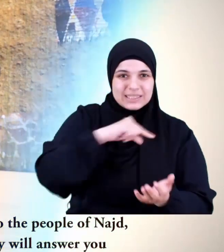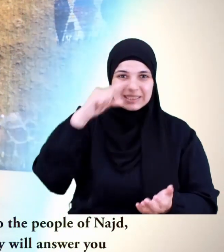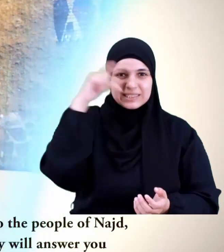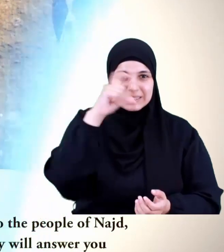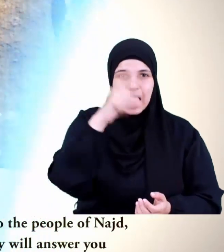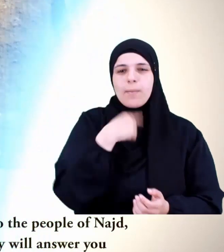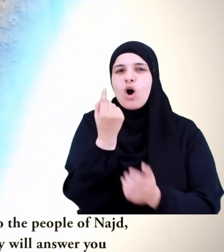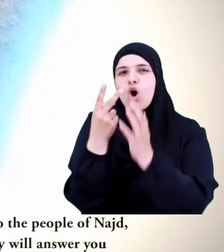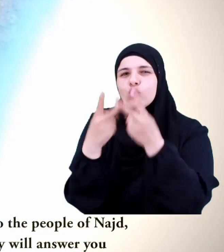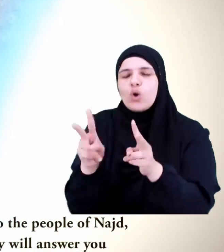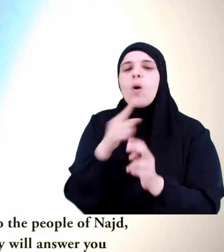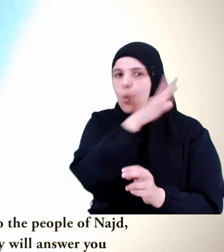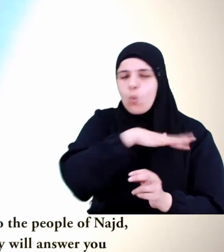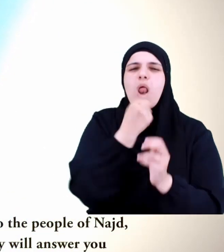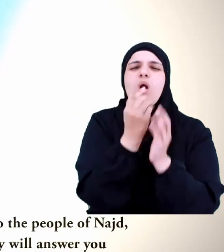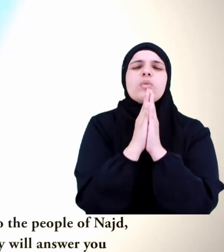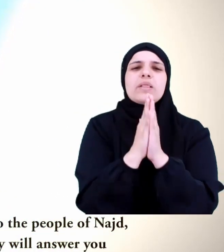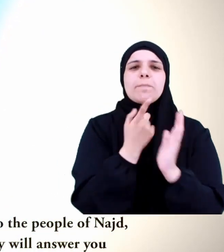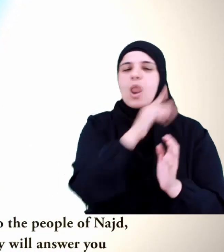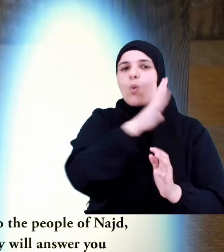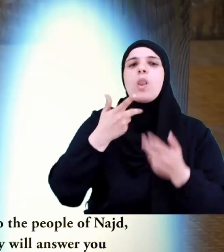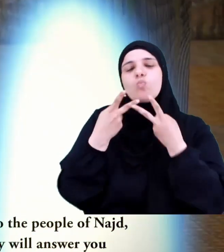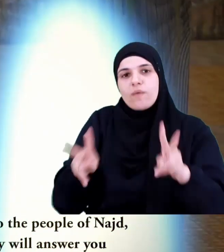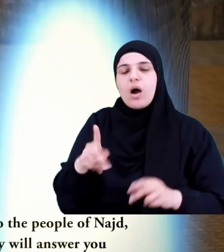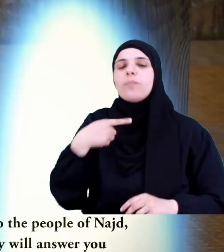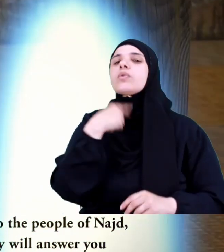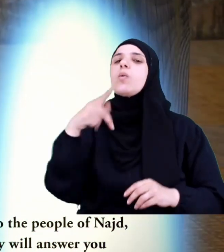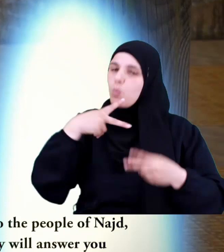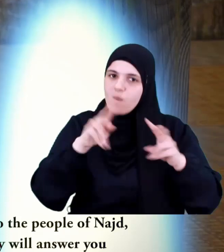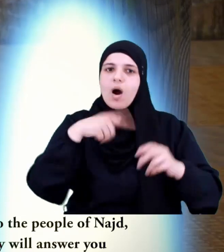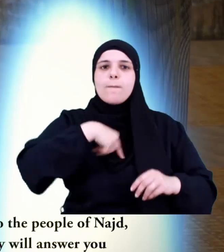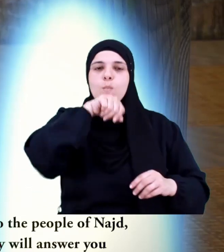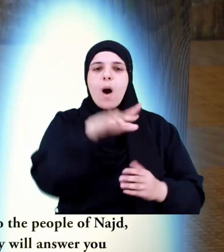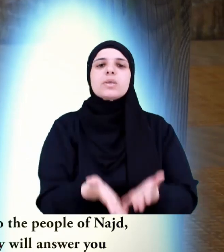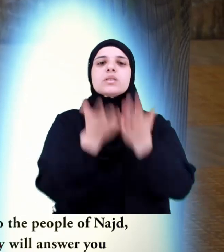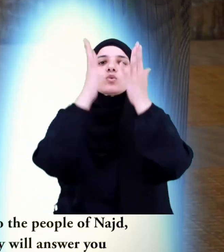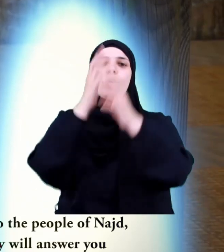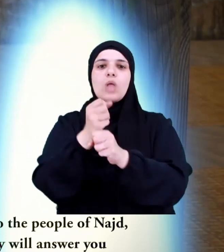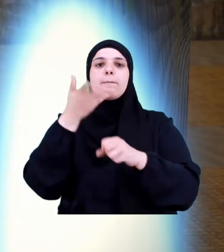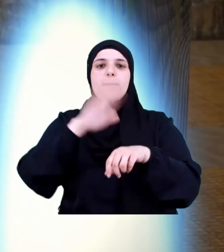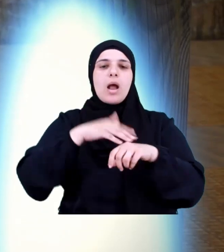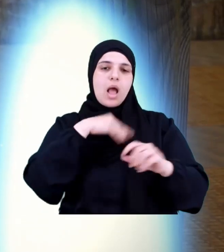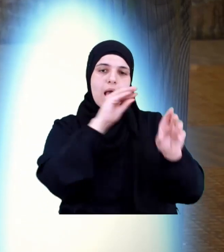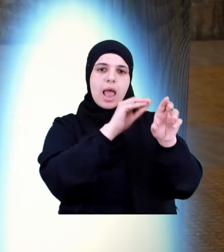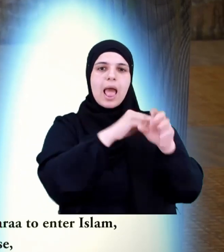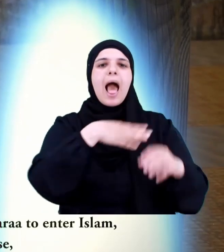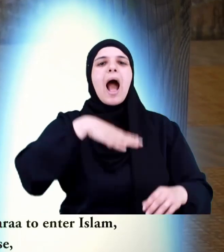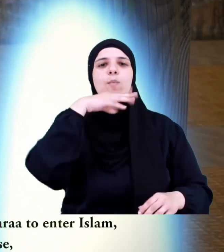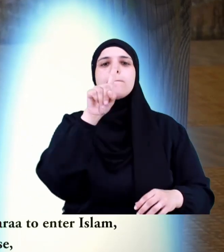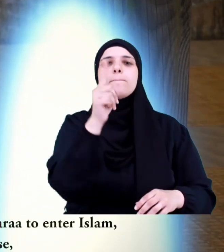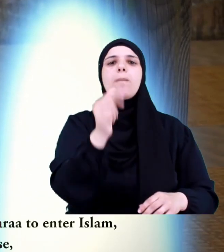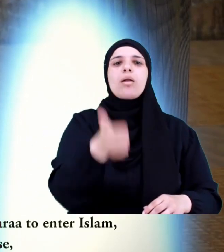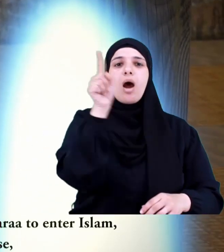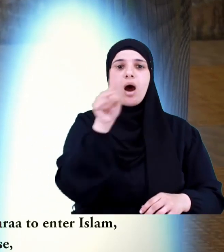أمرك لرجوت أن يستجيبوا لك. وقد عرض الرسول صلى الله عليه وسلم على